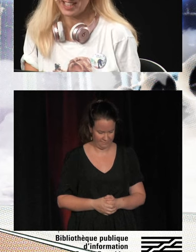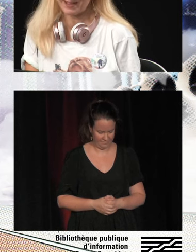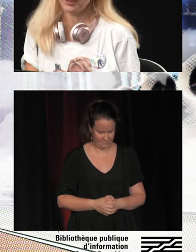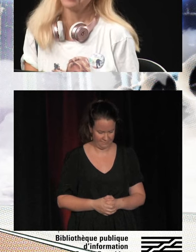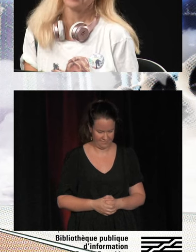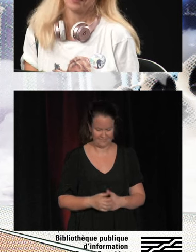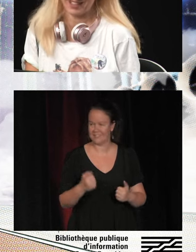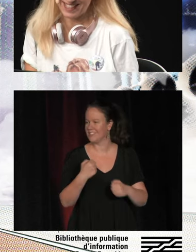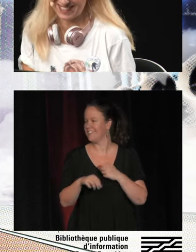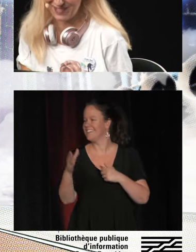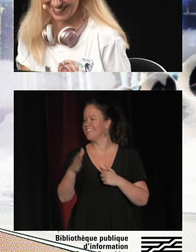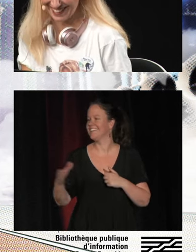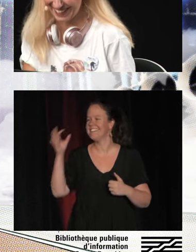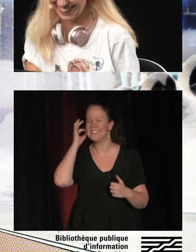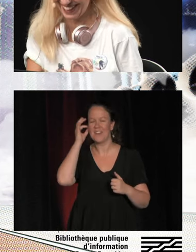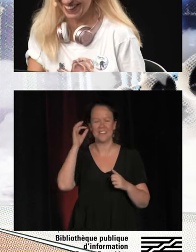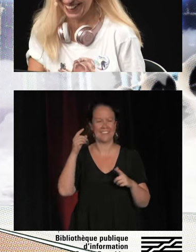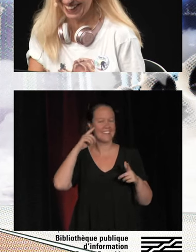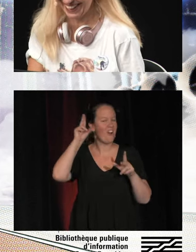C'est dommage qu'il n'y ait pas de retour son dans la salle, mais.